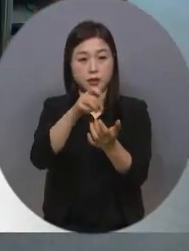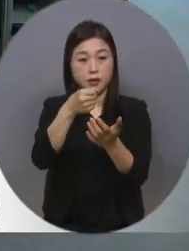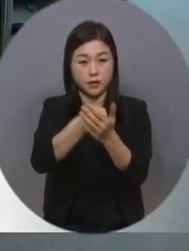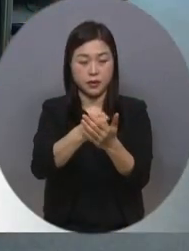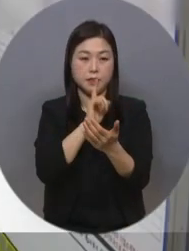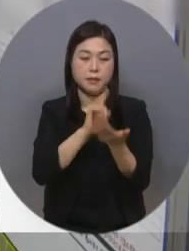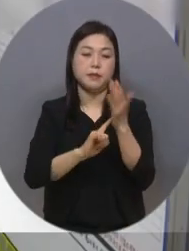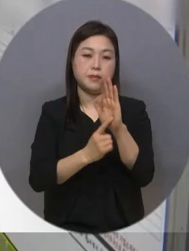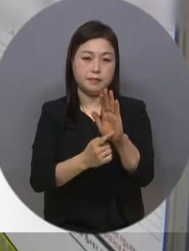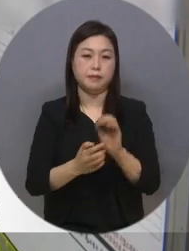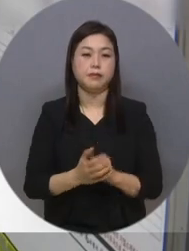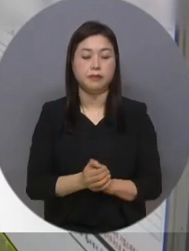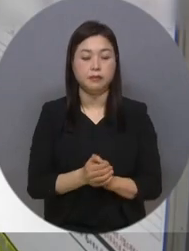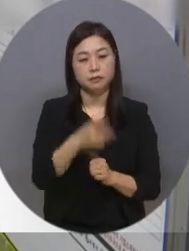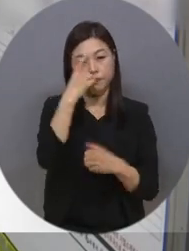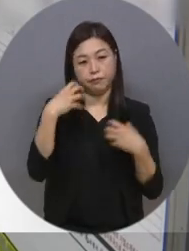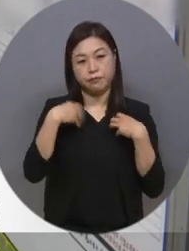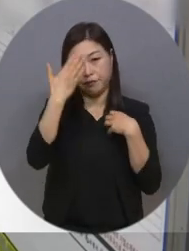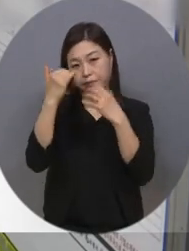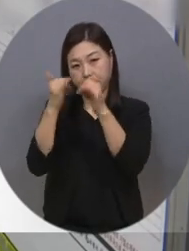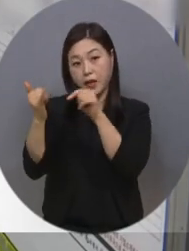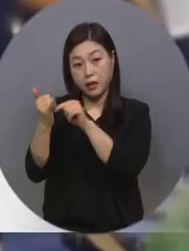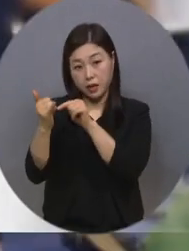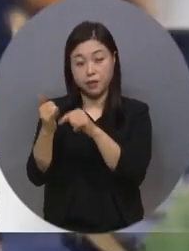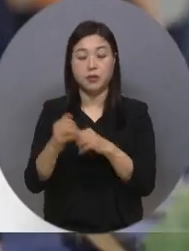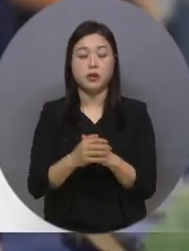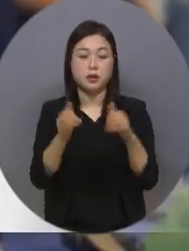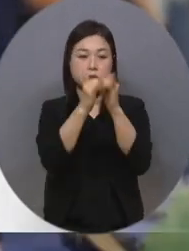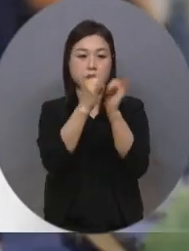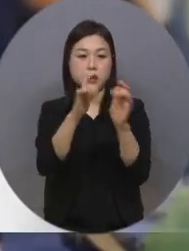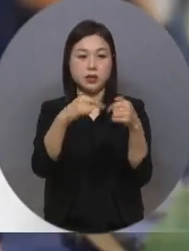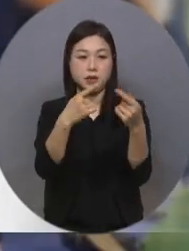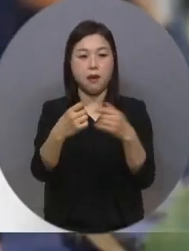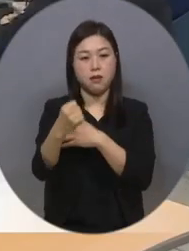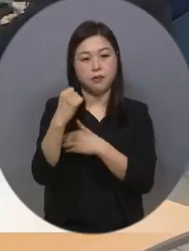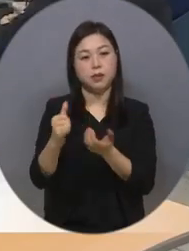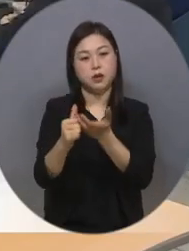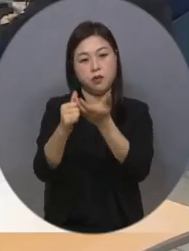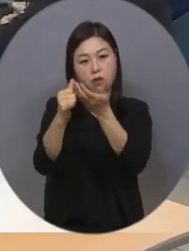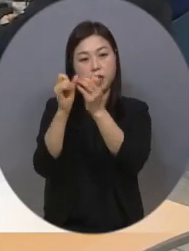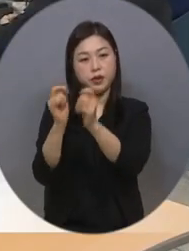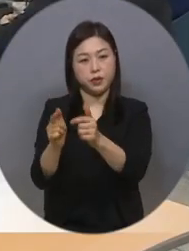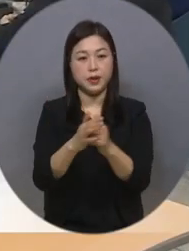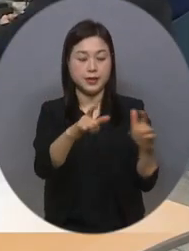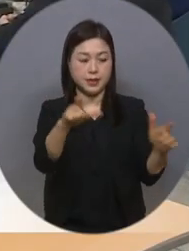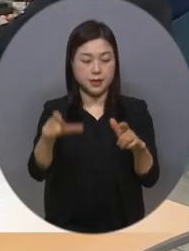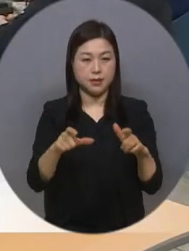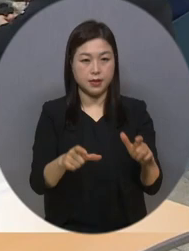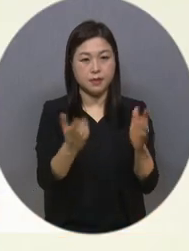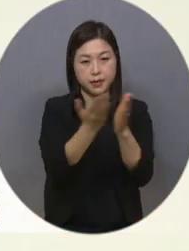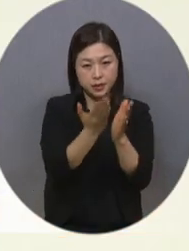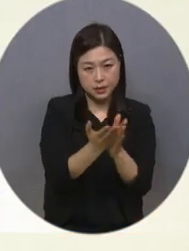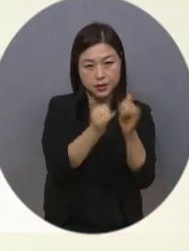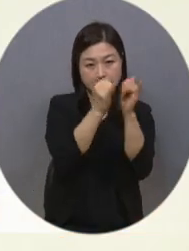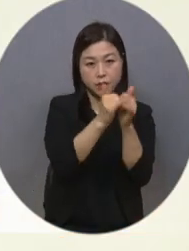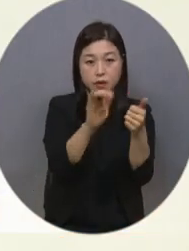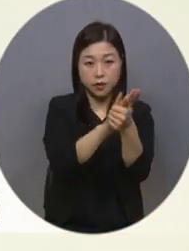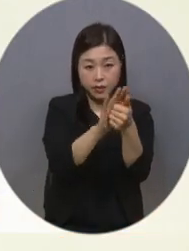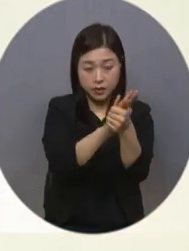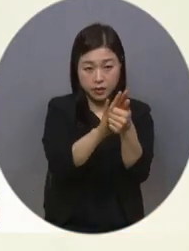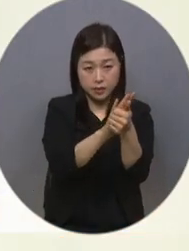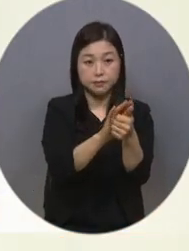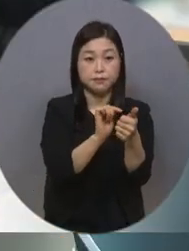밝혔습니다. 정부는 청년에게는 사회 참여와 역량 강화를 위한 기회를, 지역에는 맞춤형 사회서비스 제공을